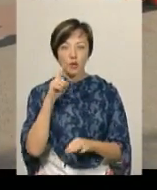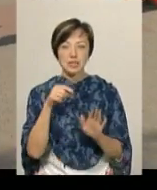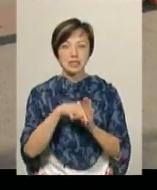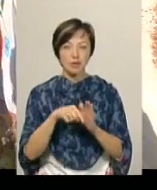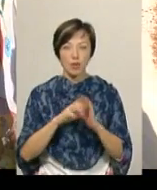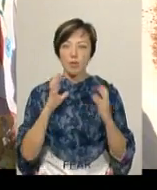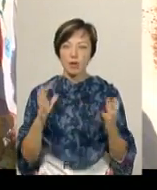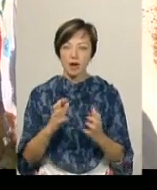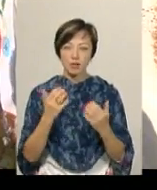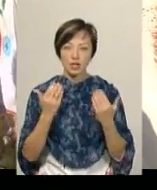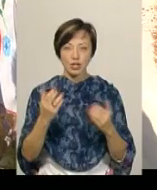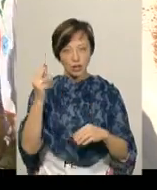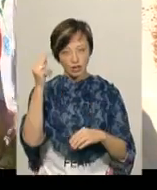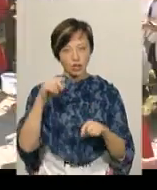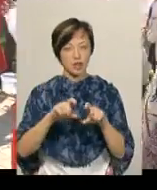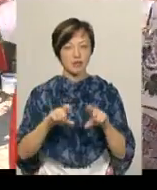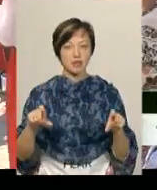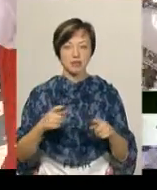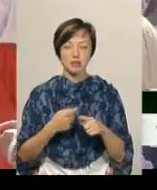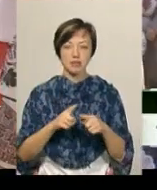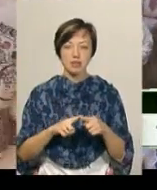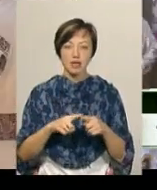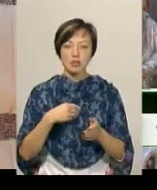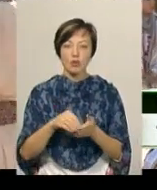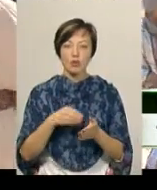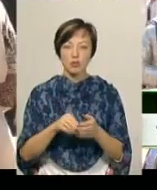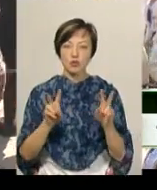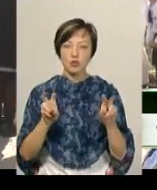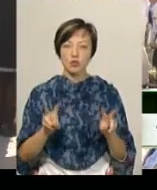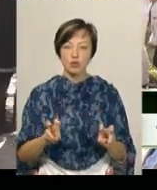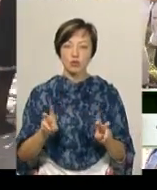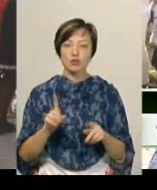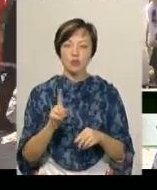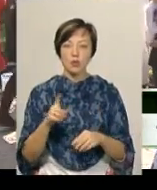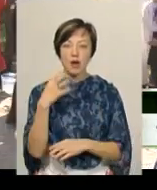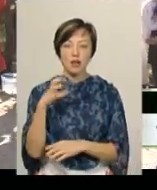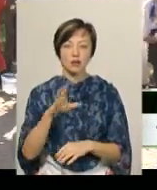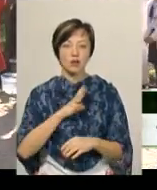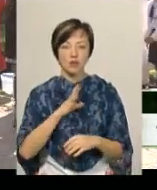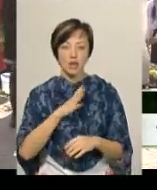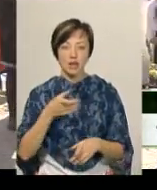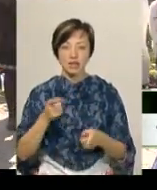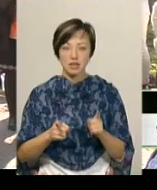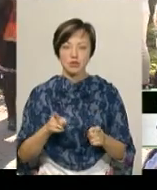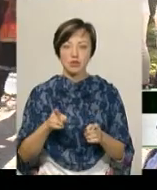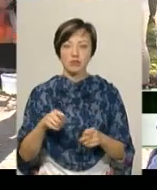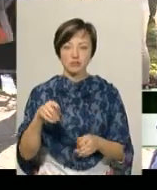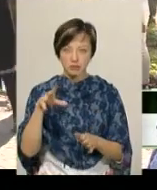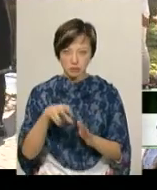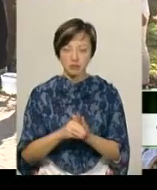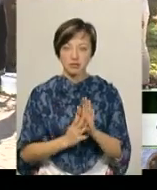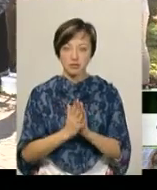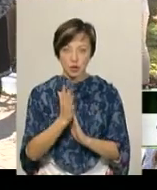який оберігатиме їхній навчальний заклад. Саджанці закуплені сортові, щоб калина була, дійсно прийнялася, щоб